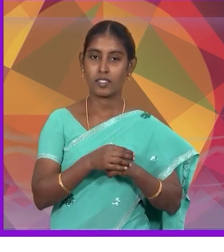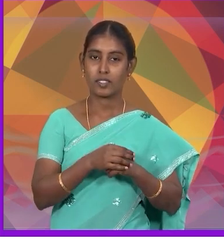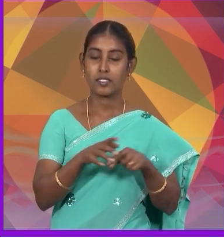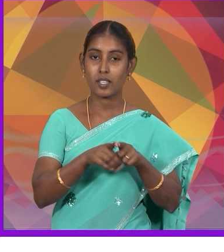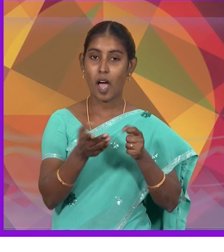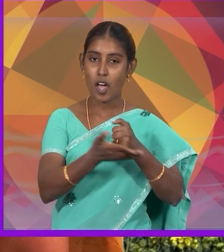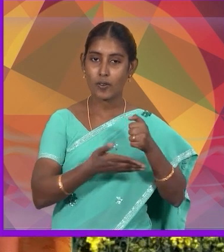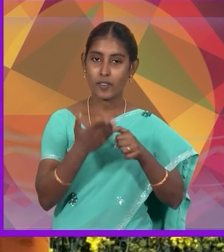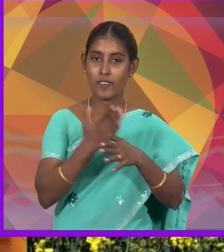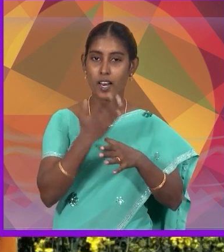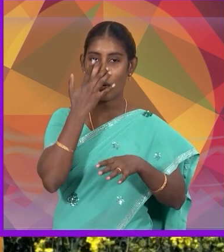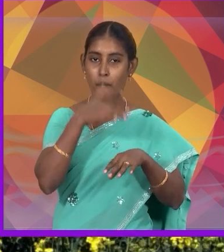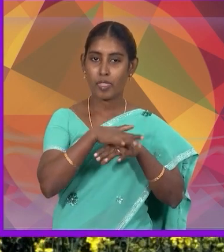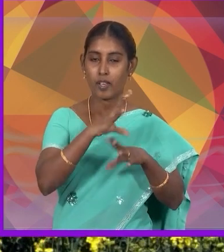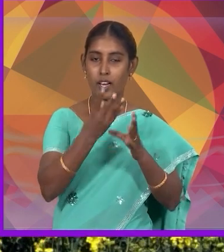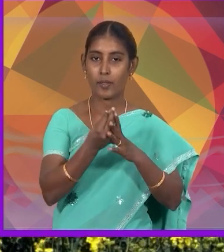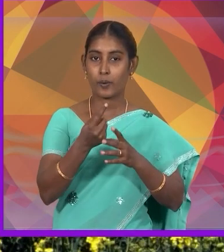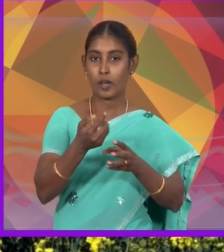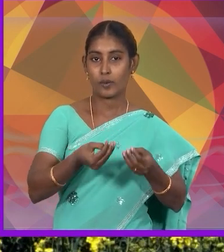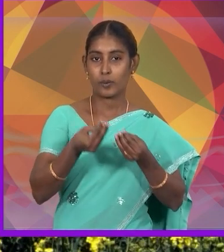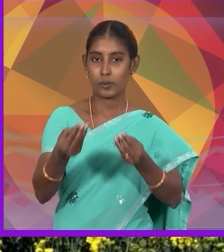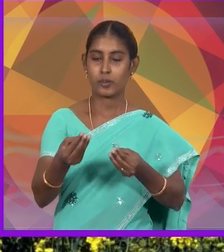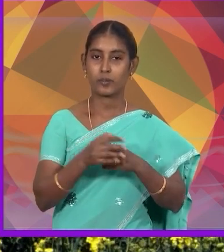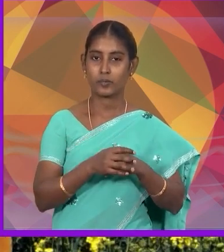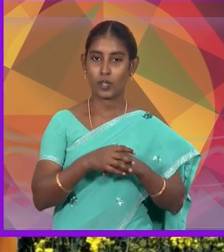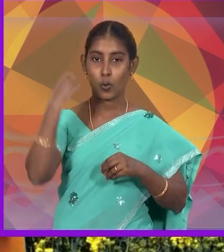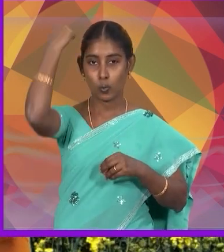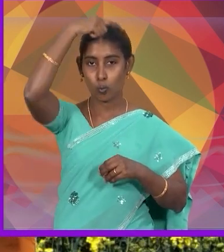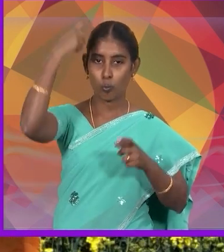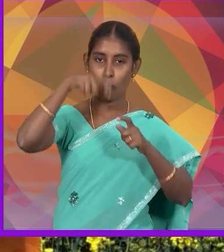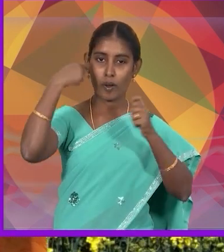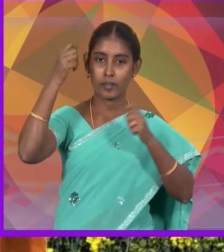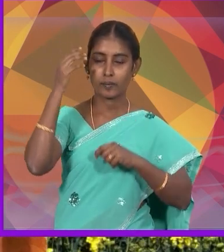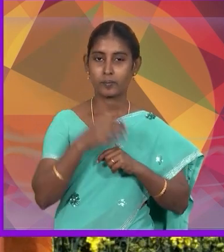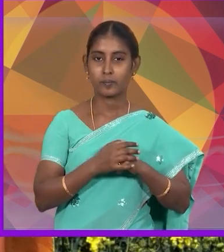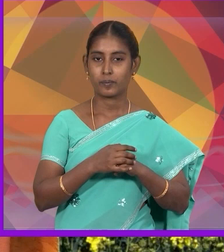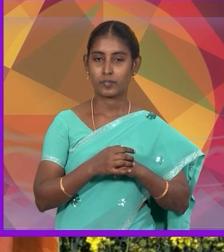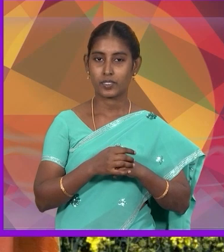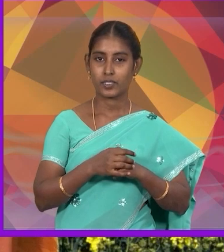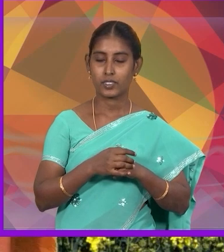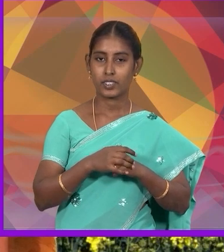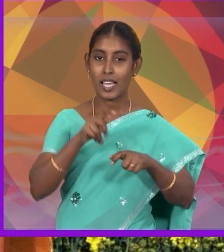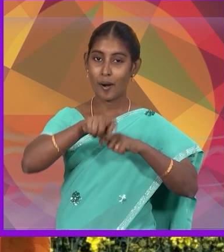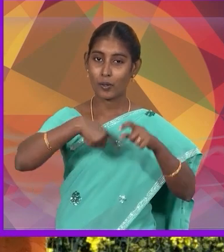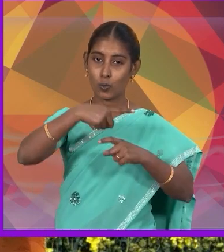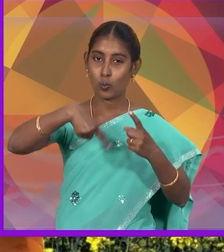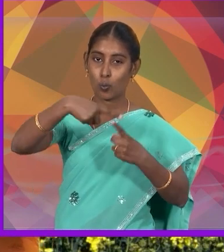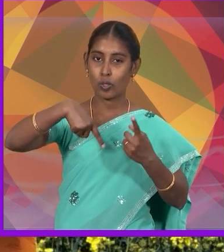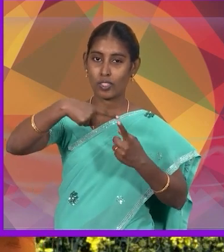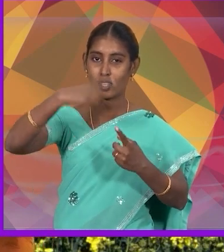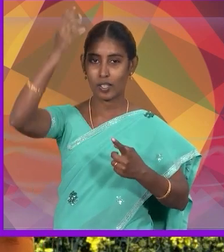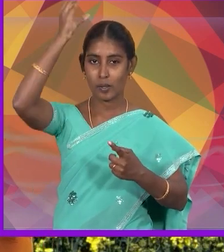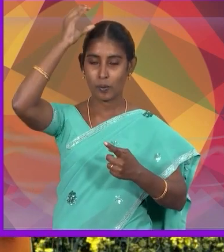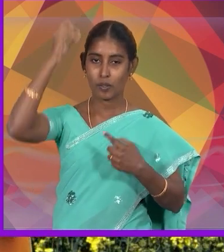பணம் கொடுத்தனர். சும்மாடு, சும்மாடு என்பது என்னன்னா தலையில பாரம் சுமப்பவர்கள் தலையில் வைத்துக்